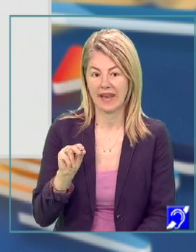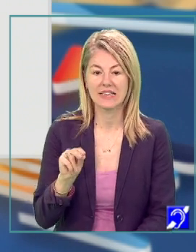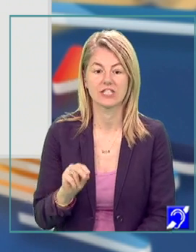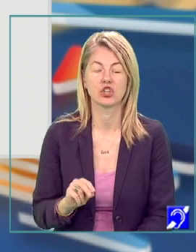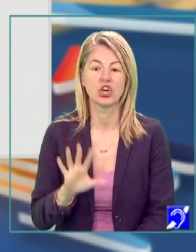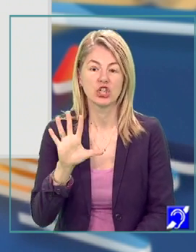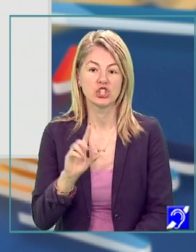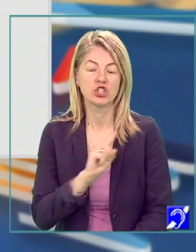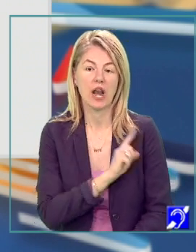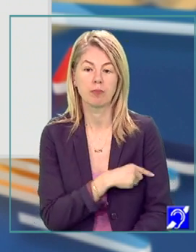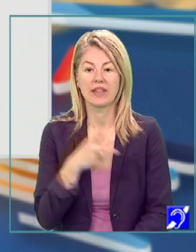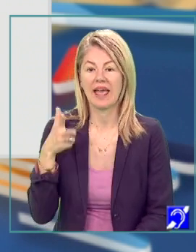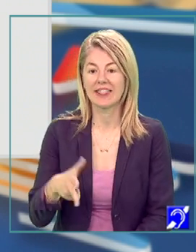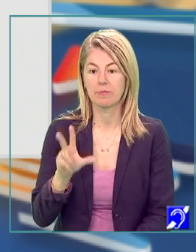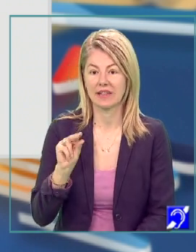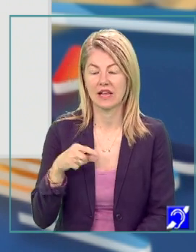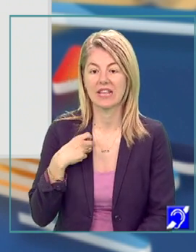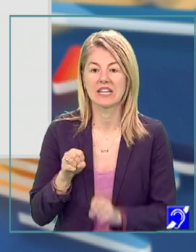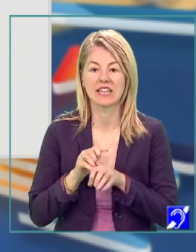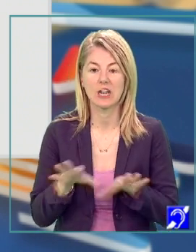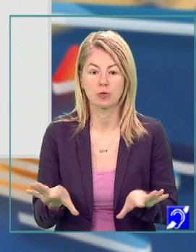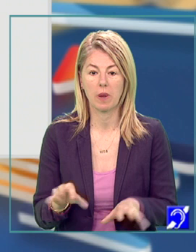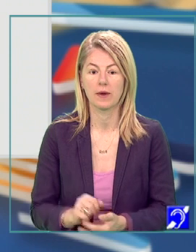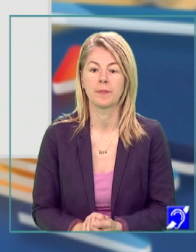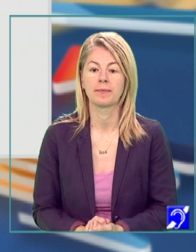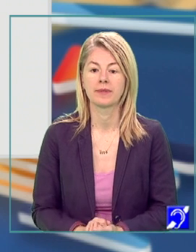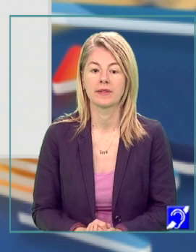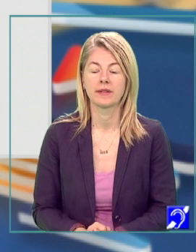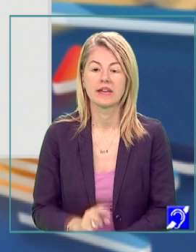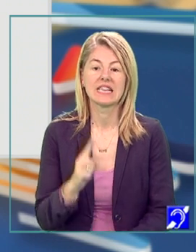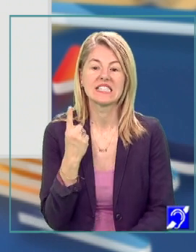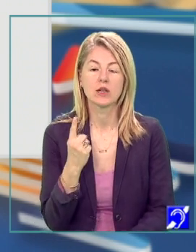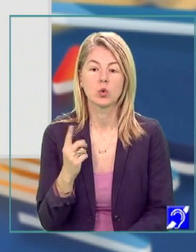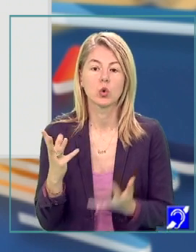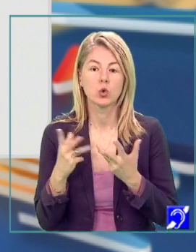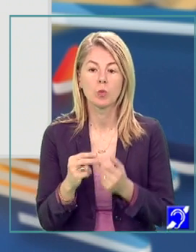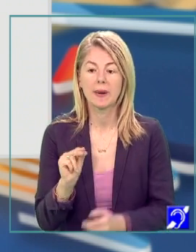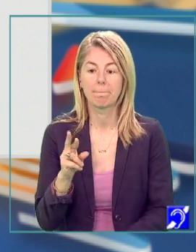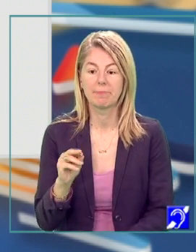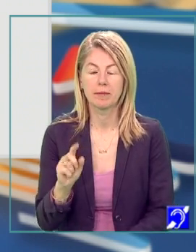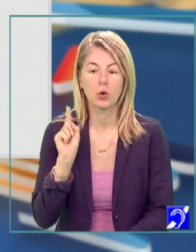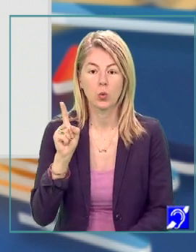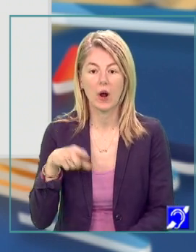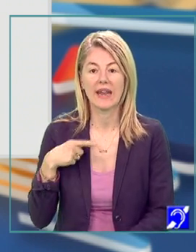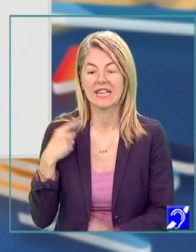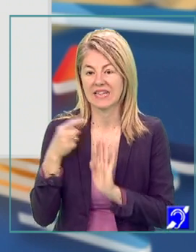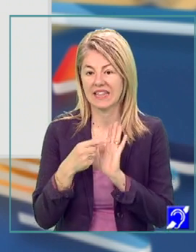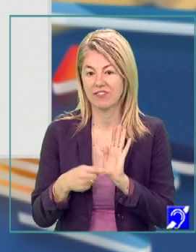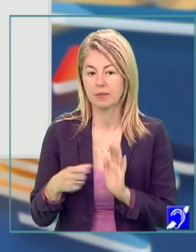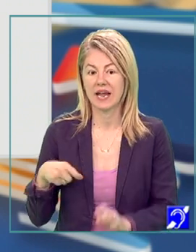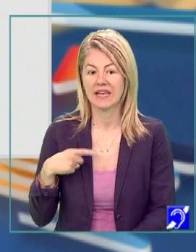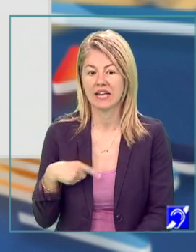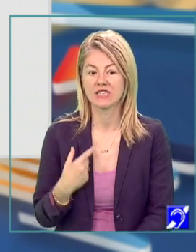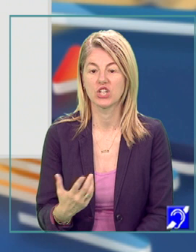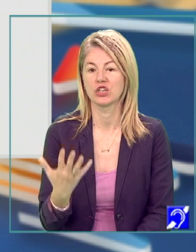puterea 3030 este descompunerea în factori prime a numărului, de singurul număr prim cu care este el divizibil